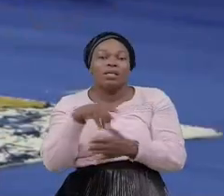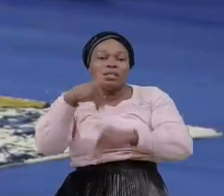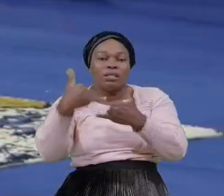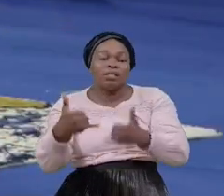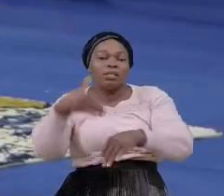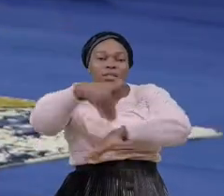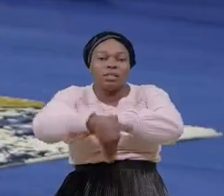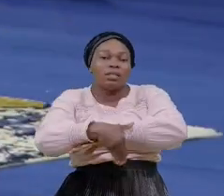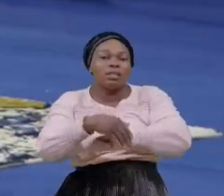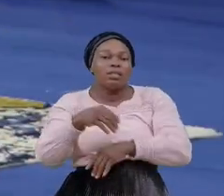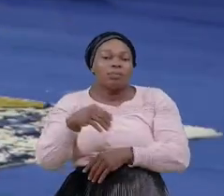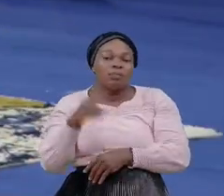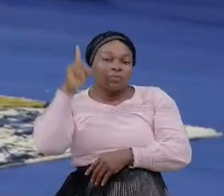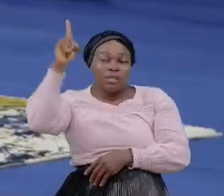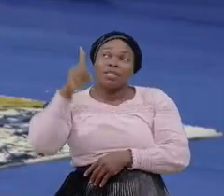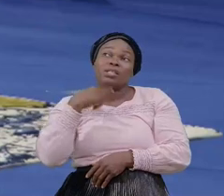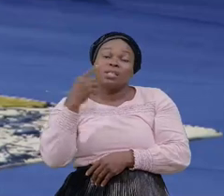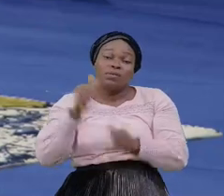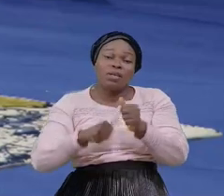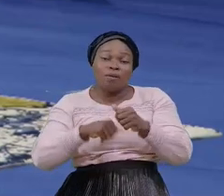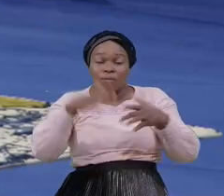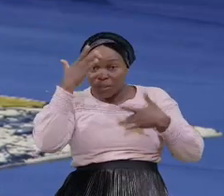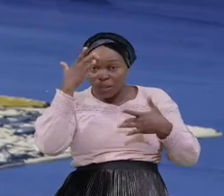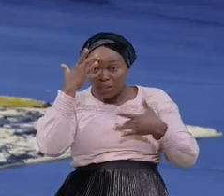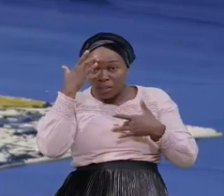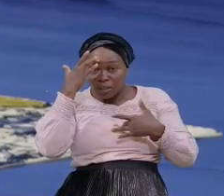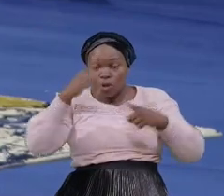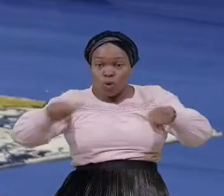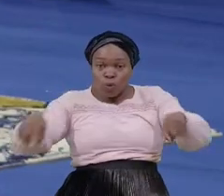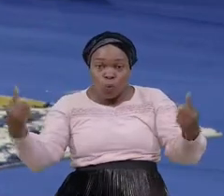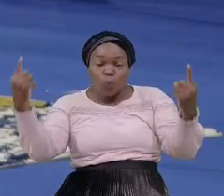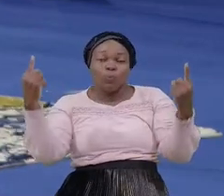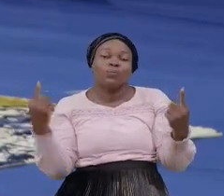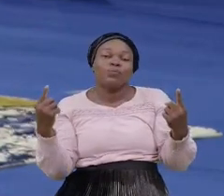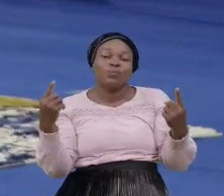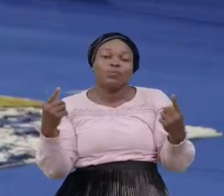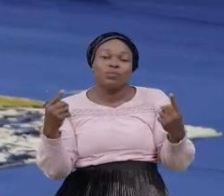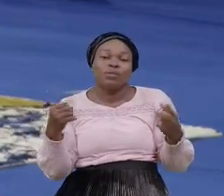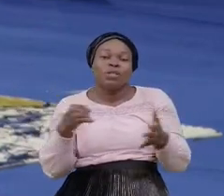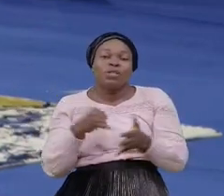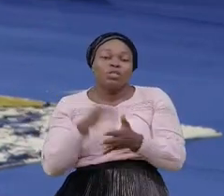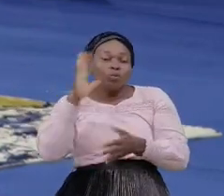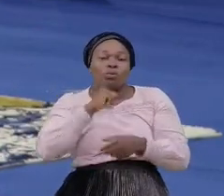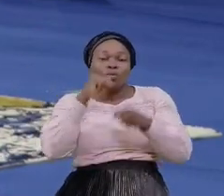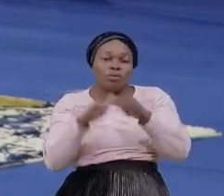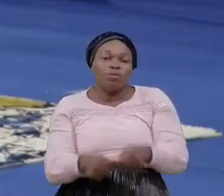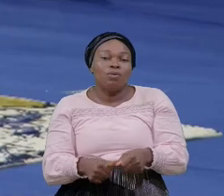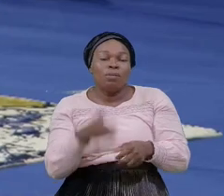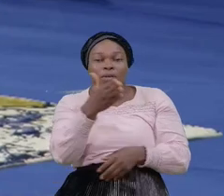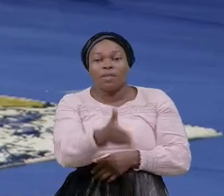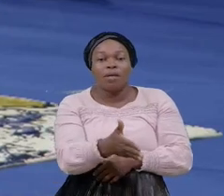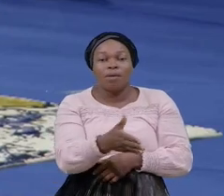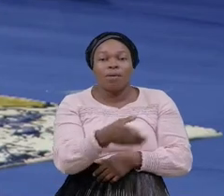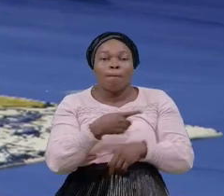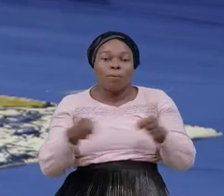ce soir, il dit à toute maladie, à toute infirmité, allez! Et elles ne vont pas rester là-bas. Je